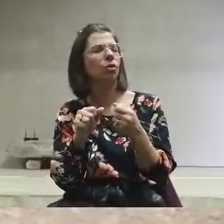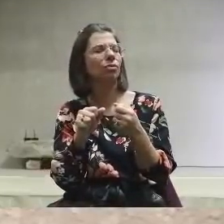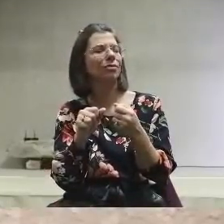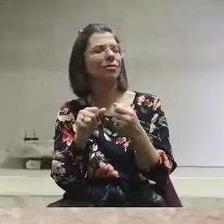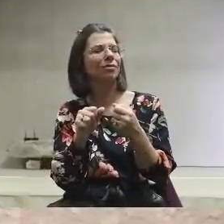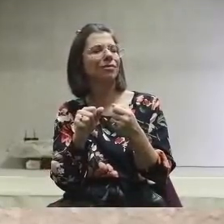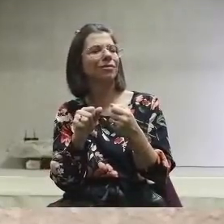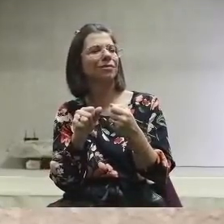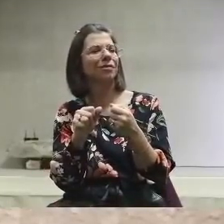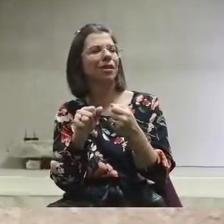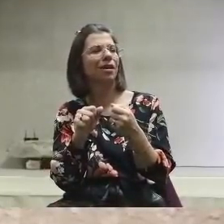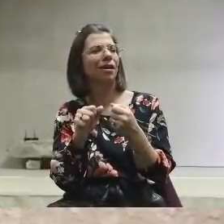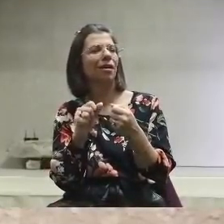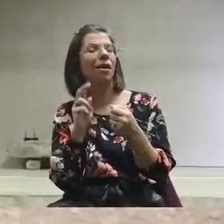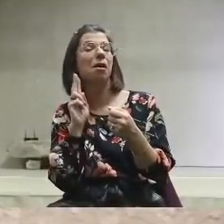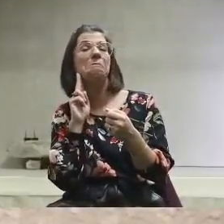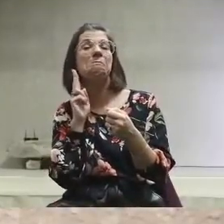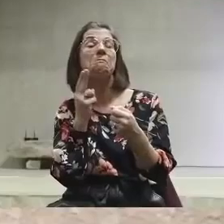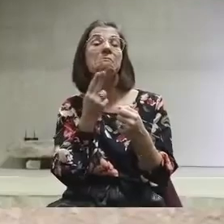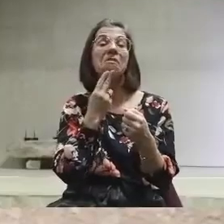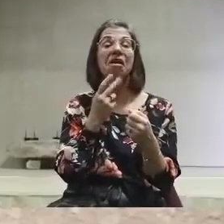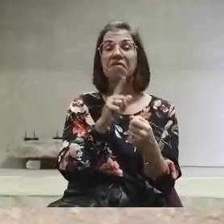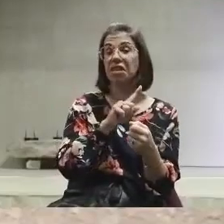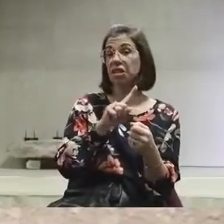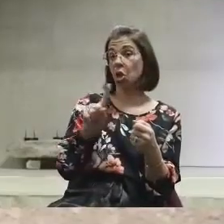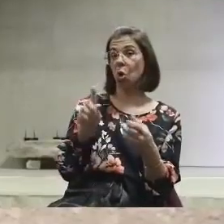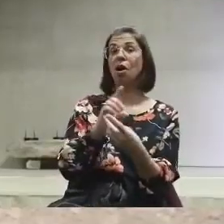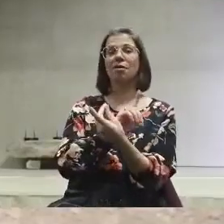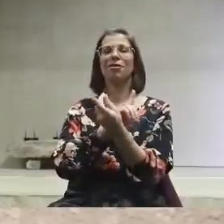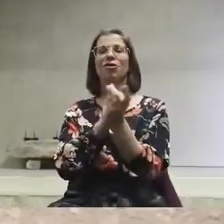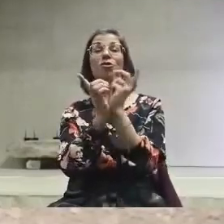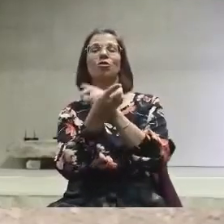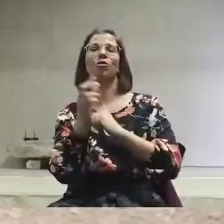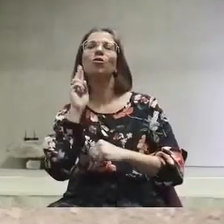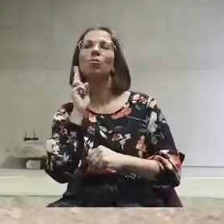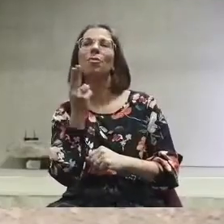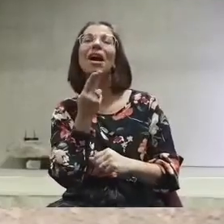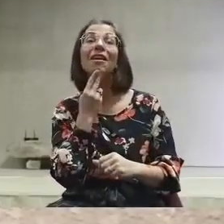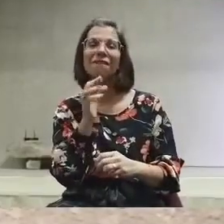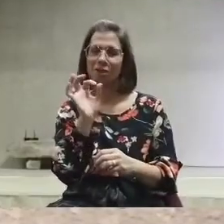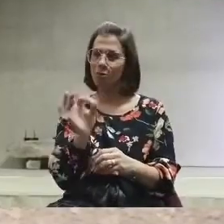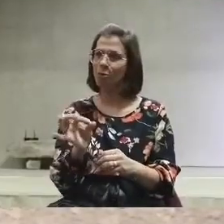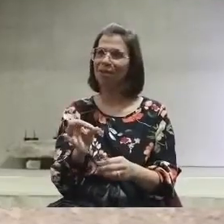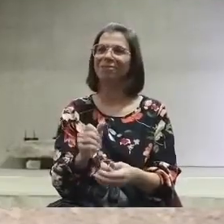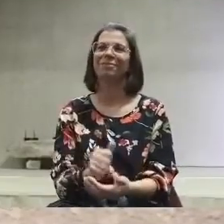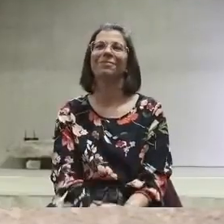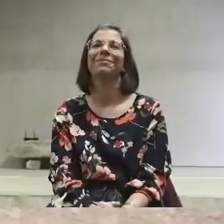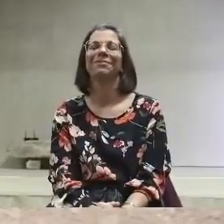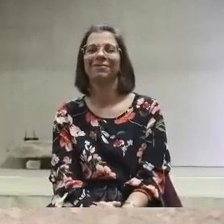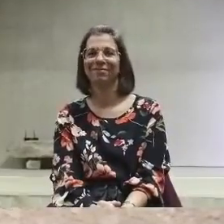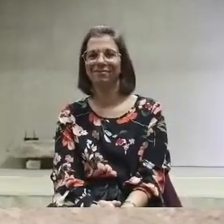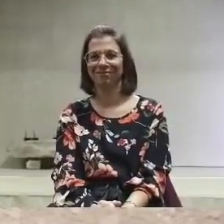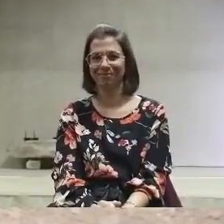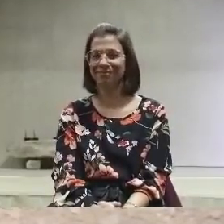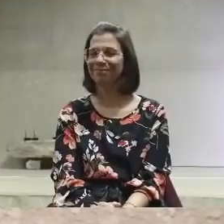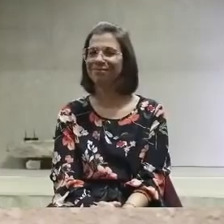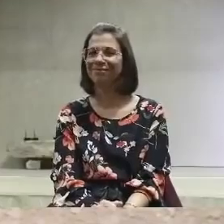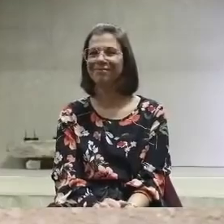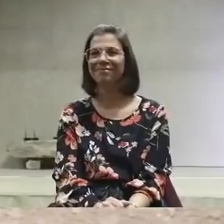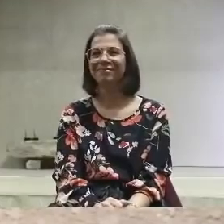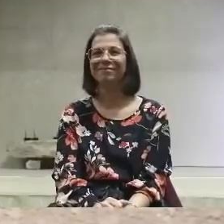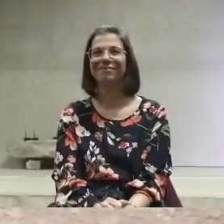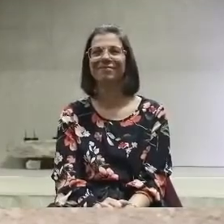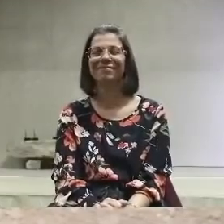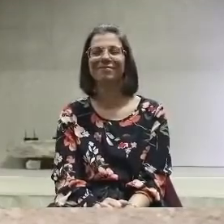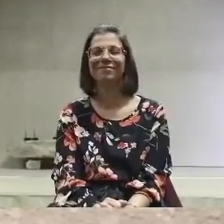L'imparfait est devenu parfait. Parce que sanctifié, Hébreux 10, 29 nous dit que par le sang de l'alliance, nous